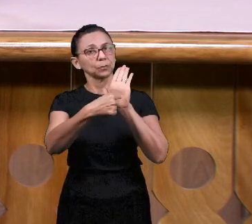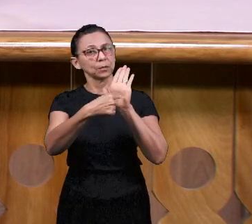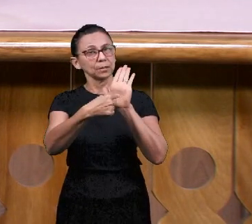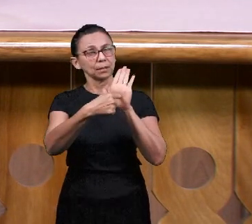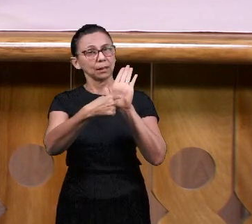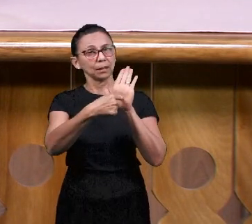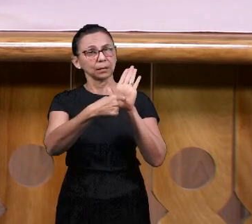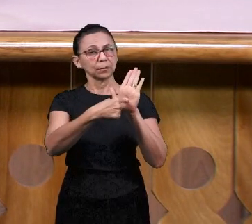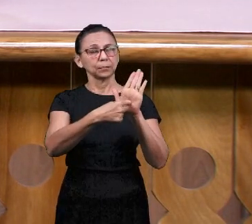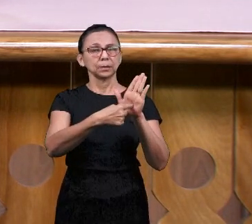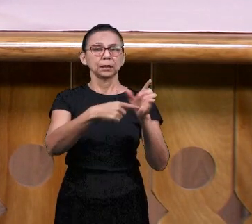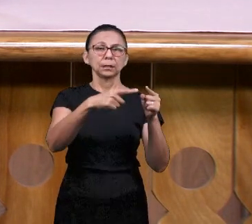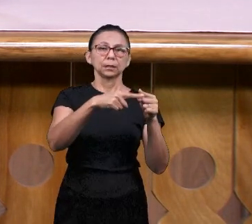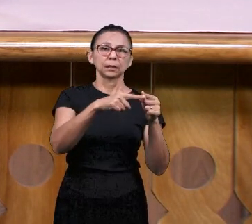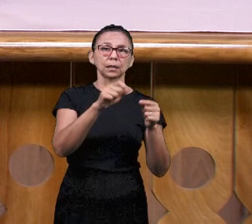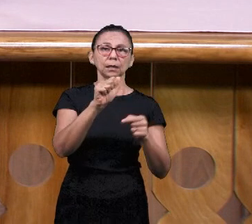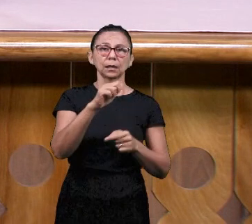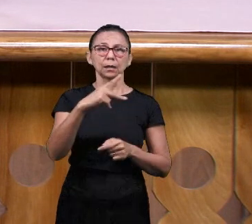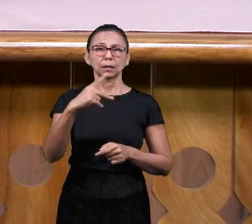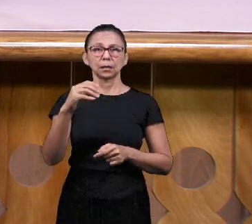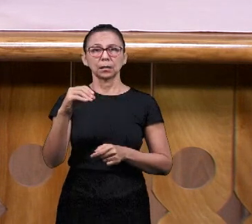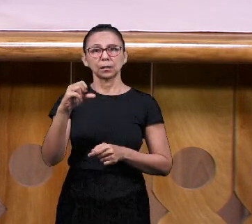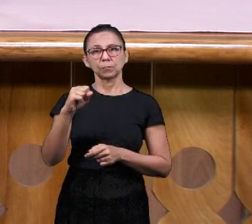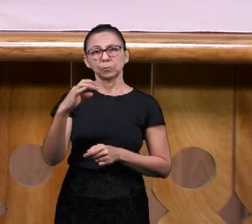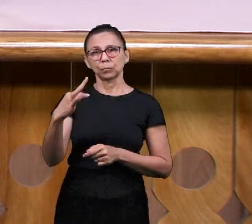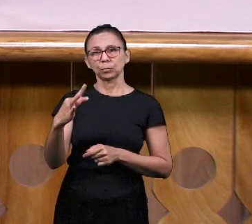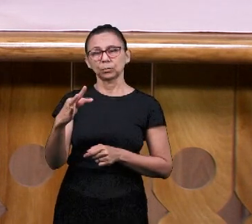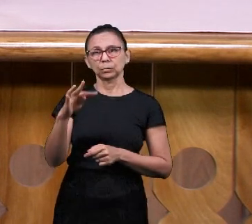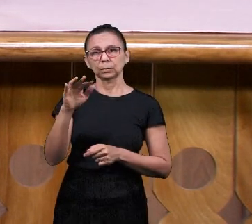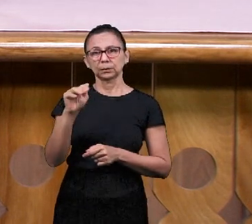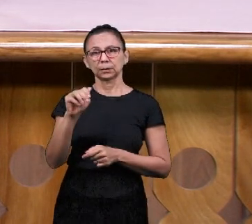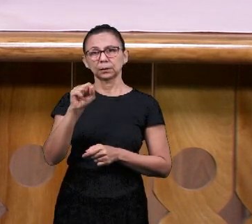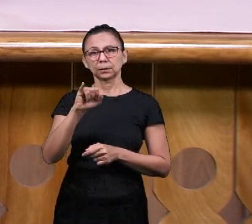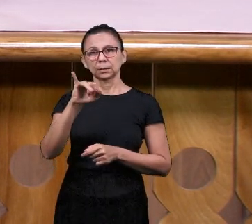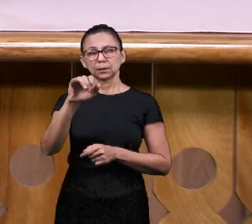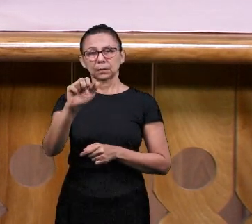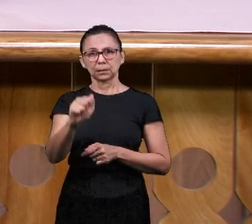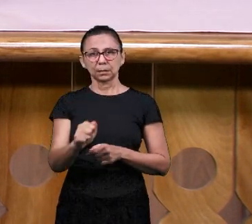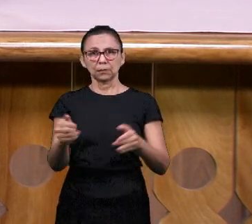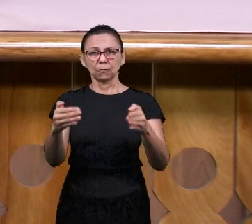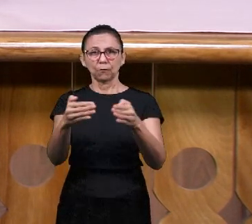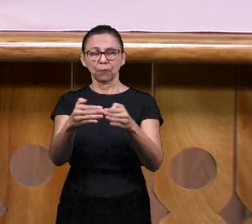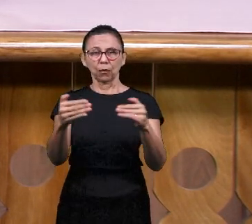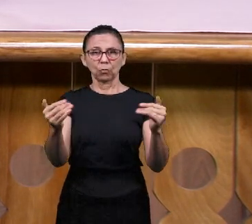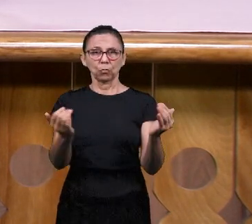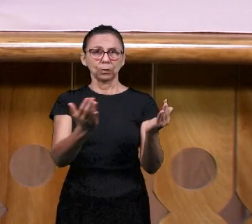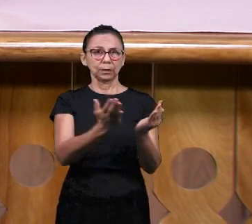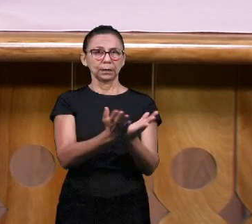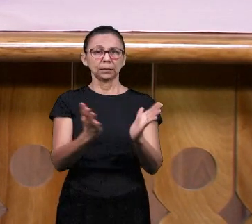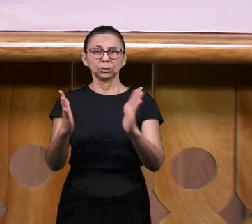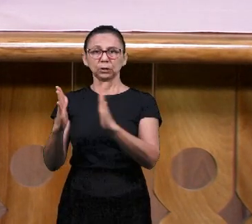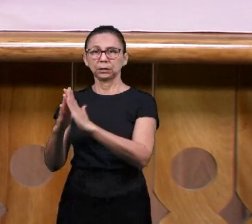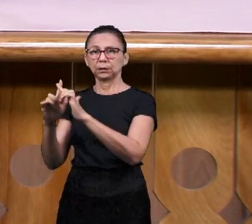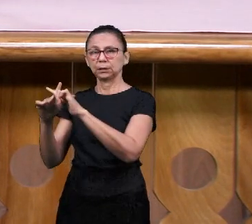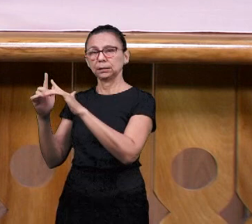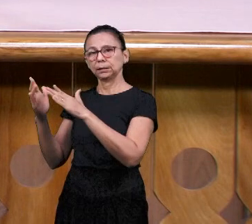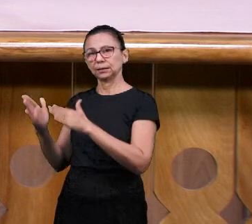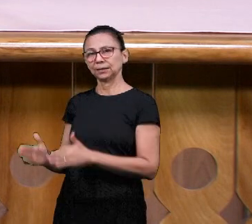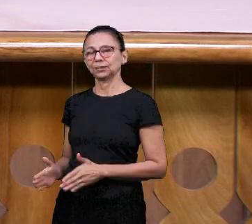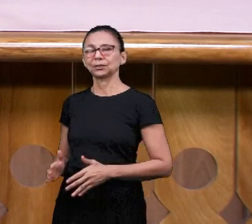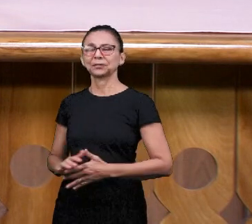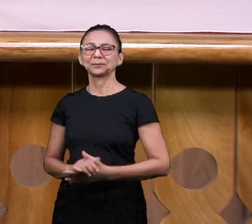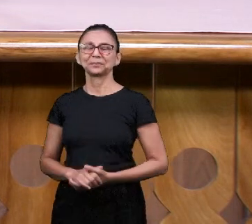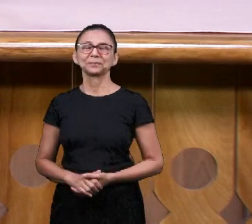est cette situation d'apostasie dirigée aux chrétiens et à l'Église. D'accord? Voilà. Donc, nous sommes